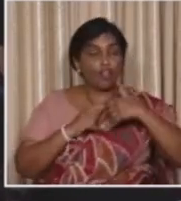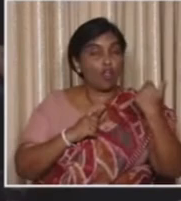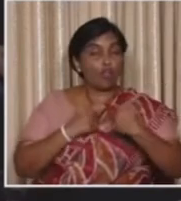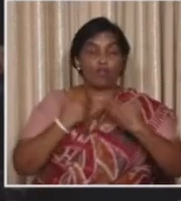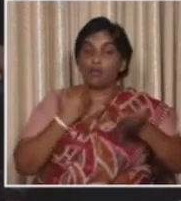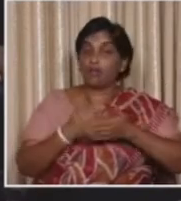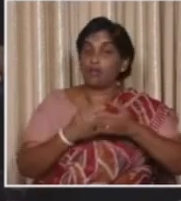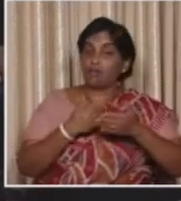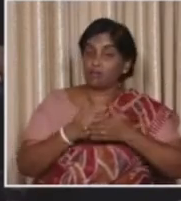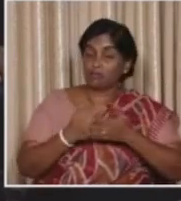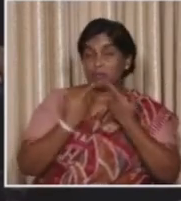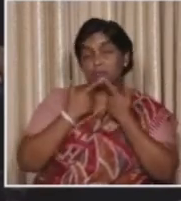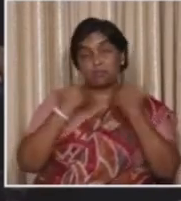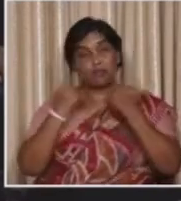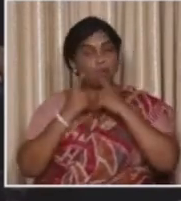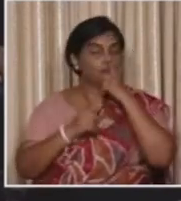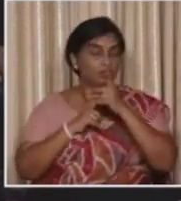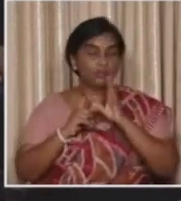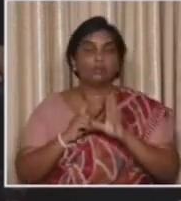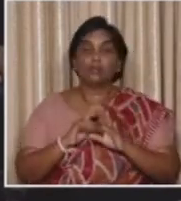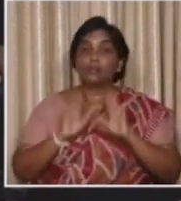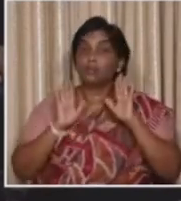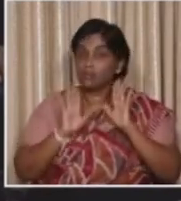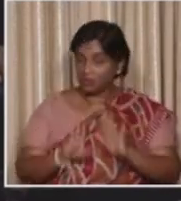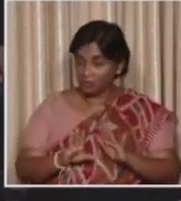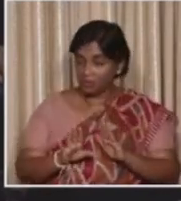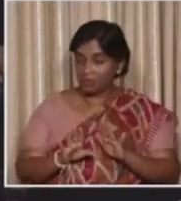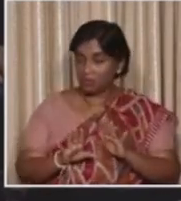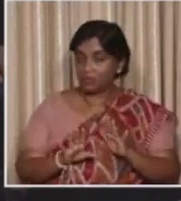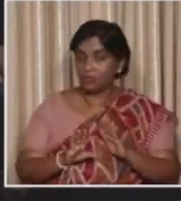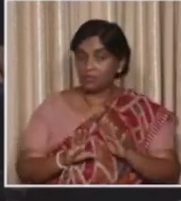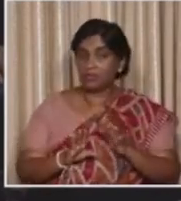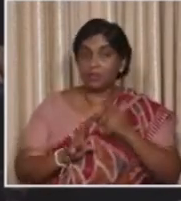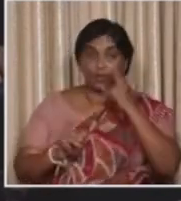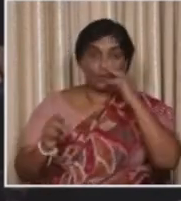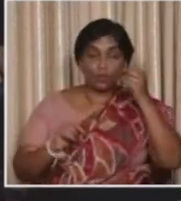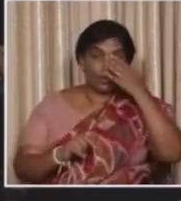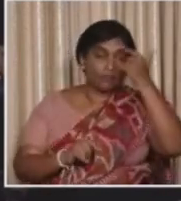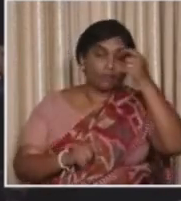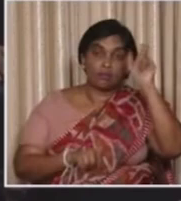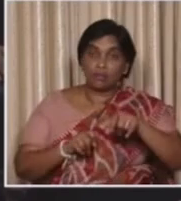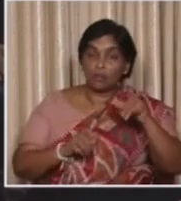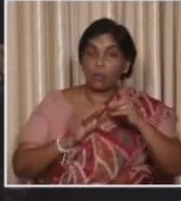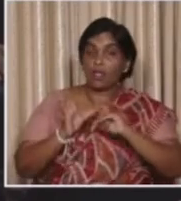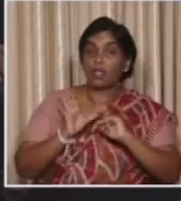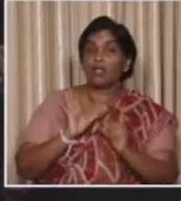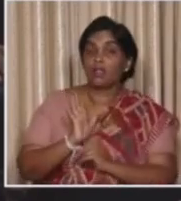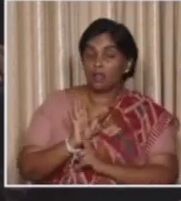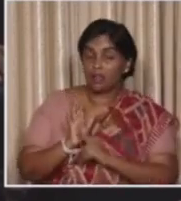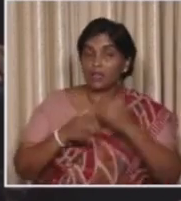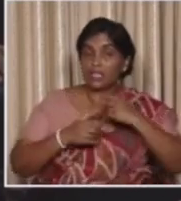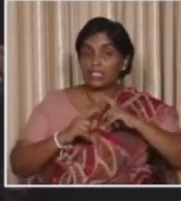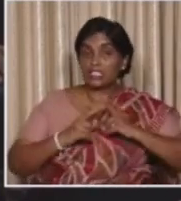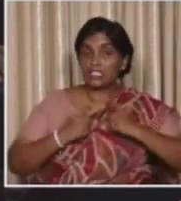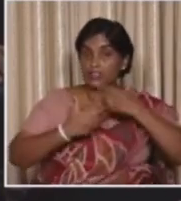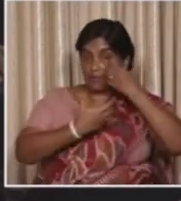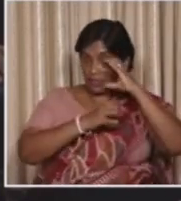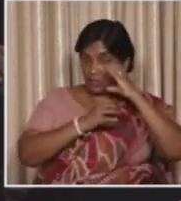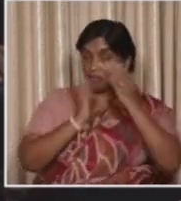හදන්න පම්පෝරි ගහනවා. හැබැයි කඳුකර දෙමළ ජනතාව උසස් පෙළ, ජීව විද්‍යාව